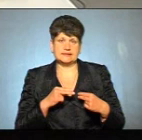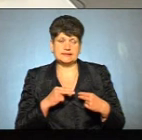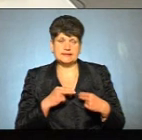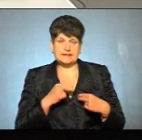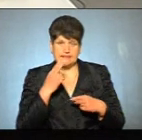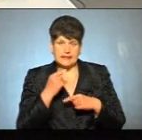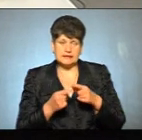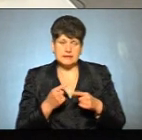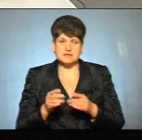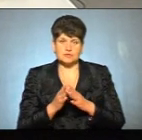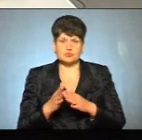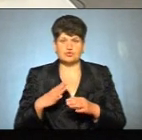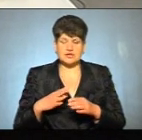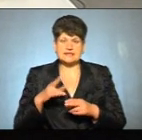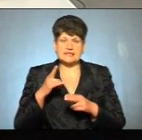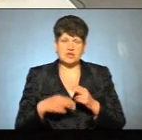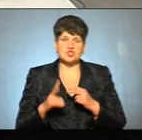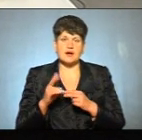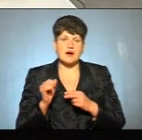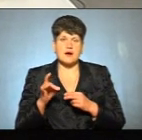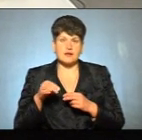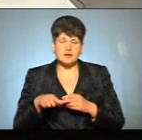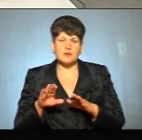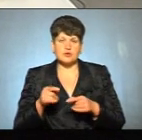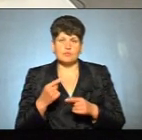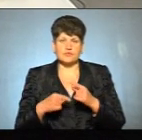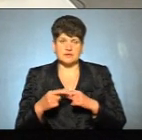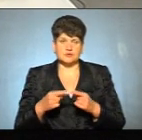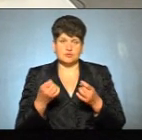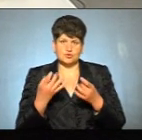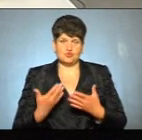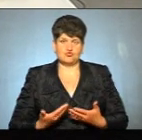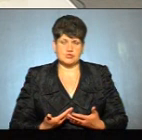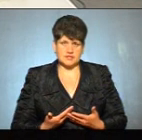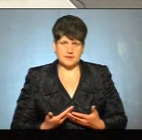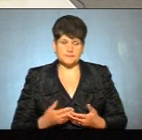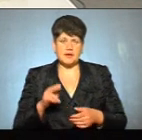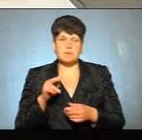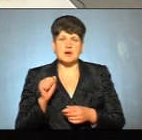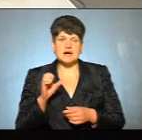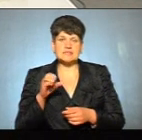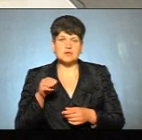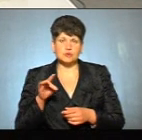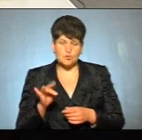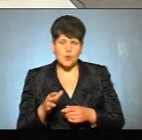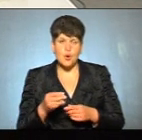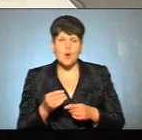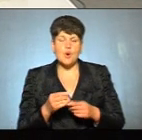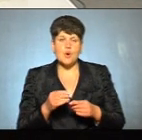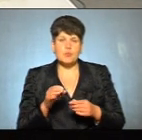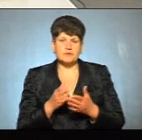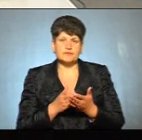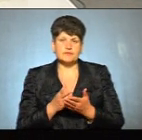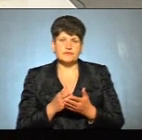дочекатися закінчення карантину і тоді далі вже повертатися до звичайного повсякденного життя. І пастор Віталій, обрядовість у протестантській